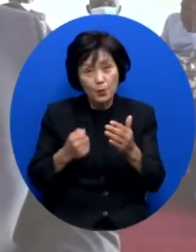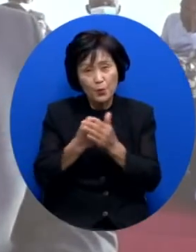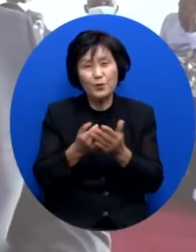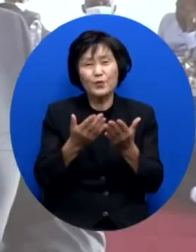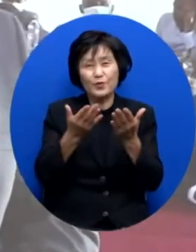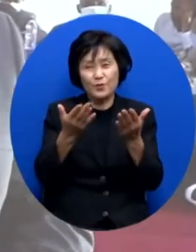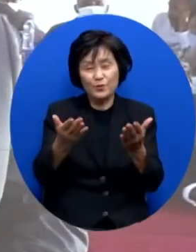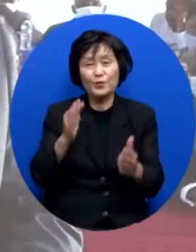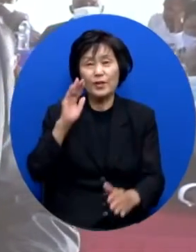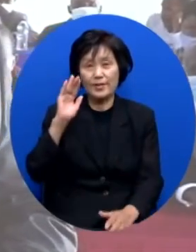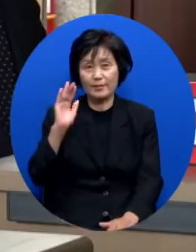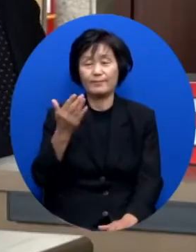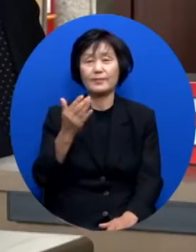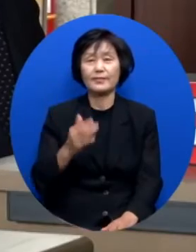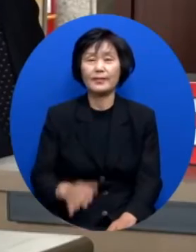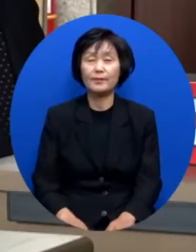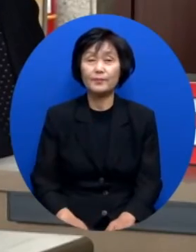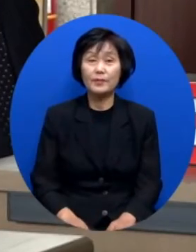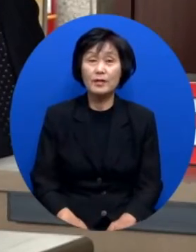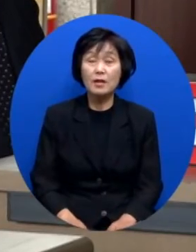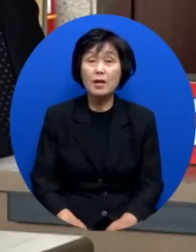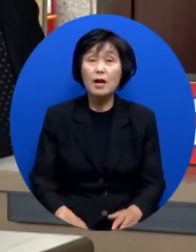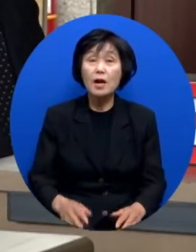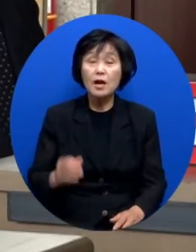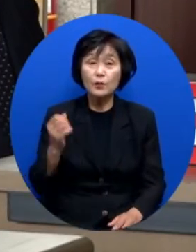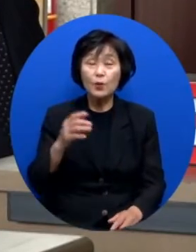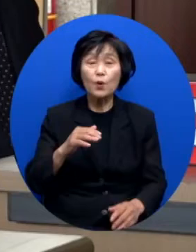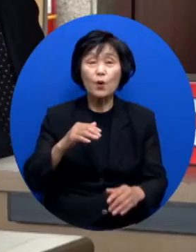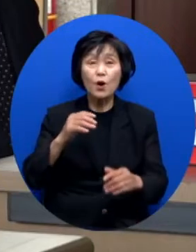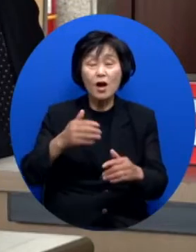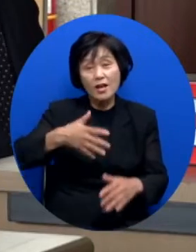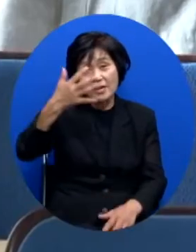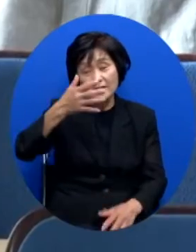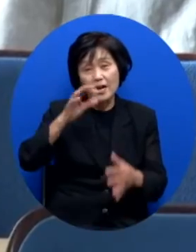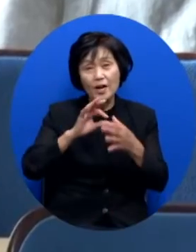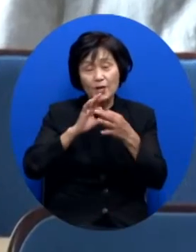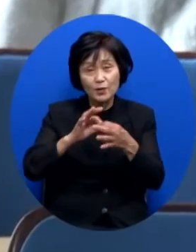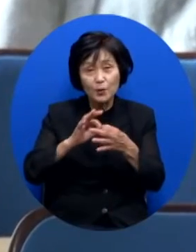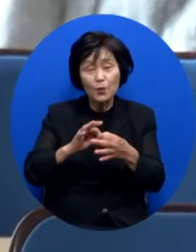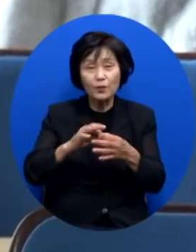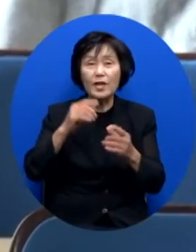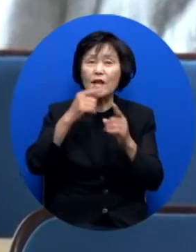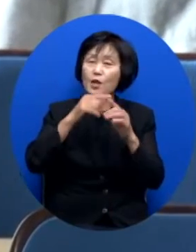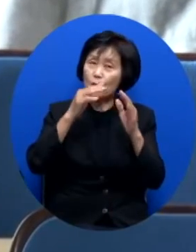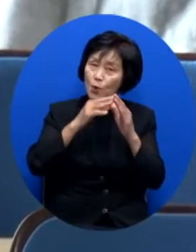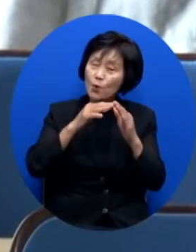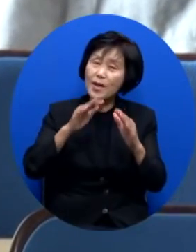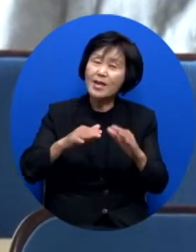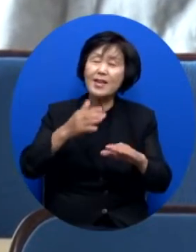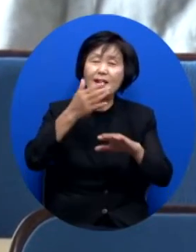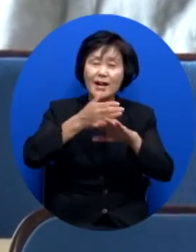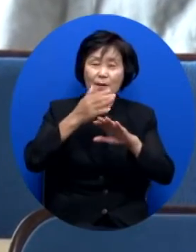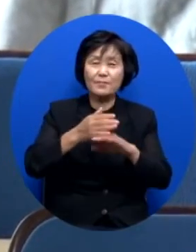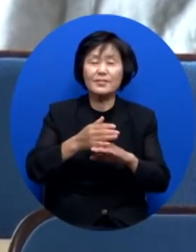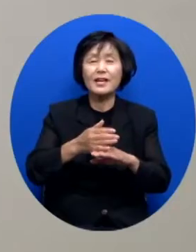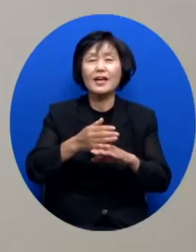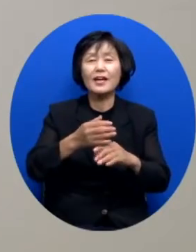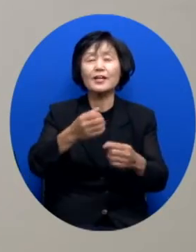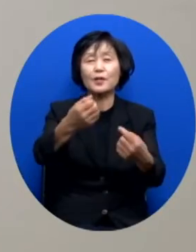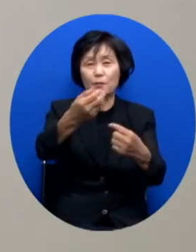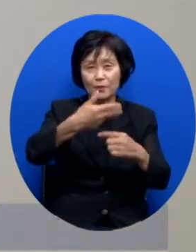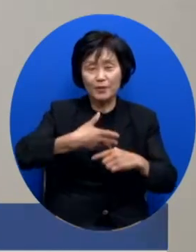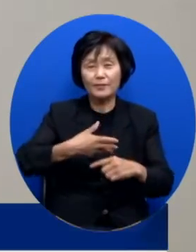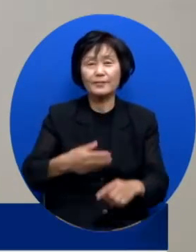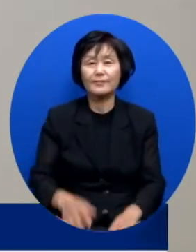나라의 성서공회는 영상으로 대한성서공회와 서울광염교회에 감사 인사를 전했습니다.